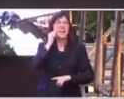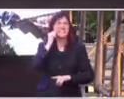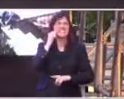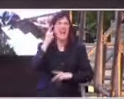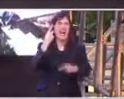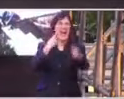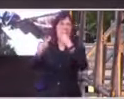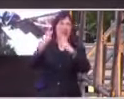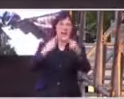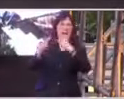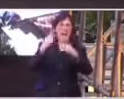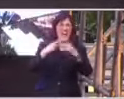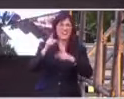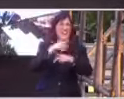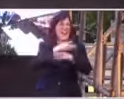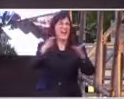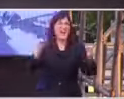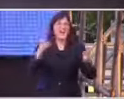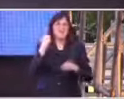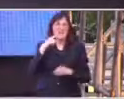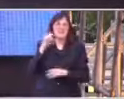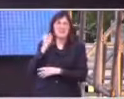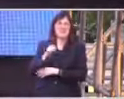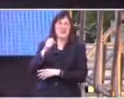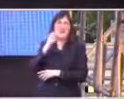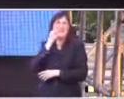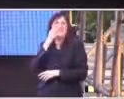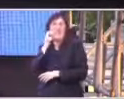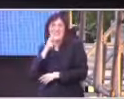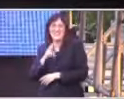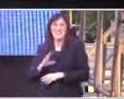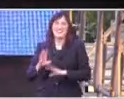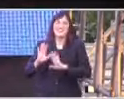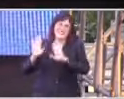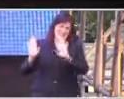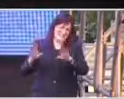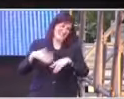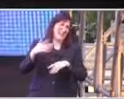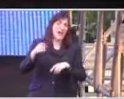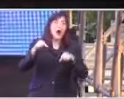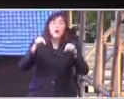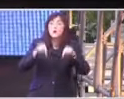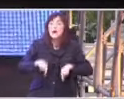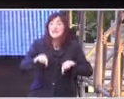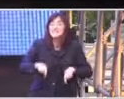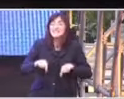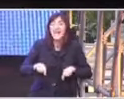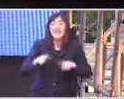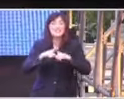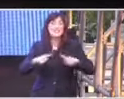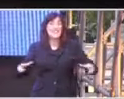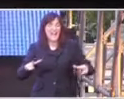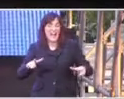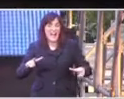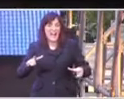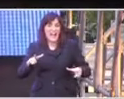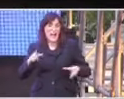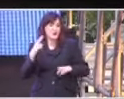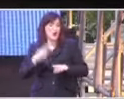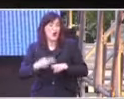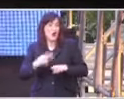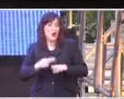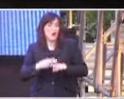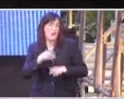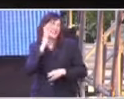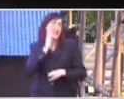calendiani Bellissimo abbiamo fatto era era studiata nel dettaglio questa città ti insegna caro Tremonti che la cultura è